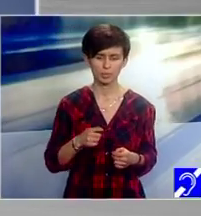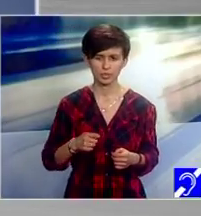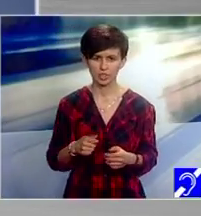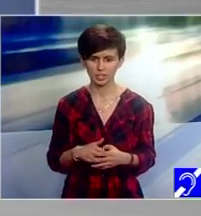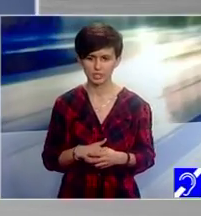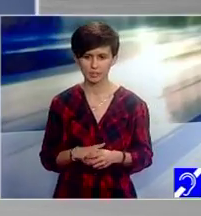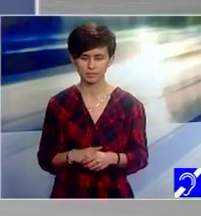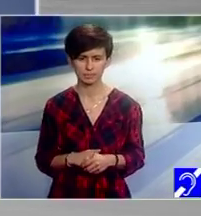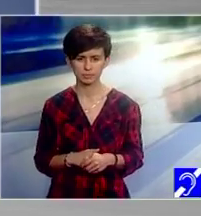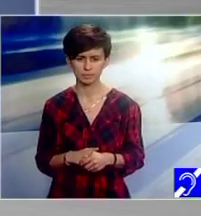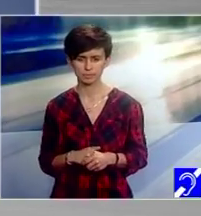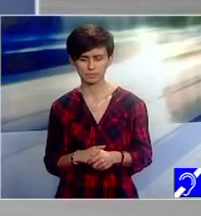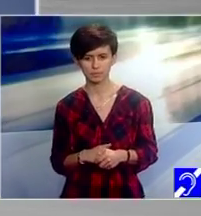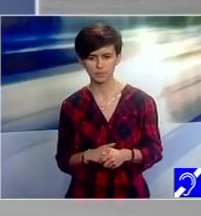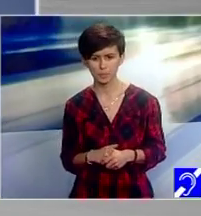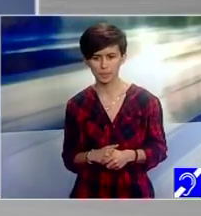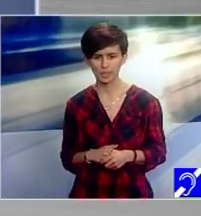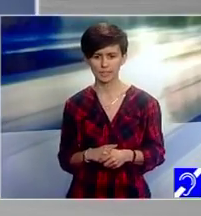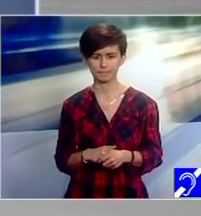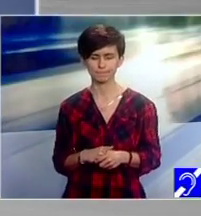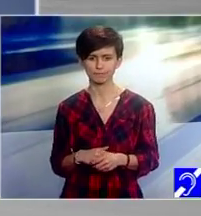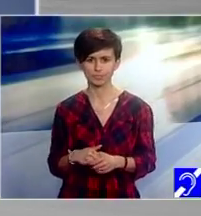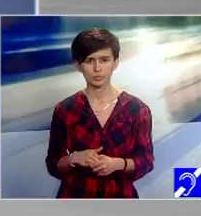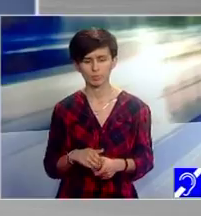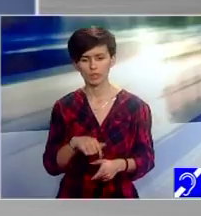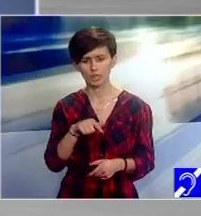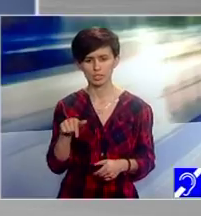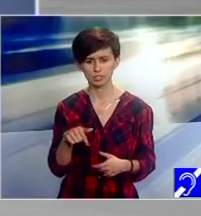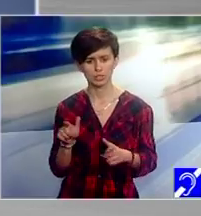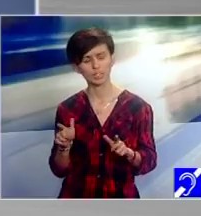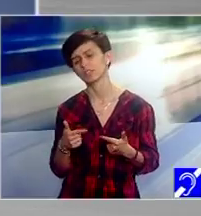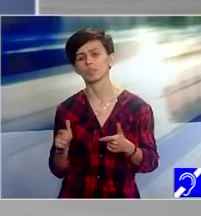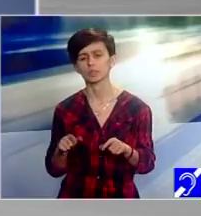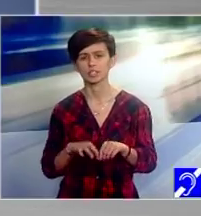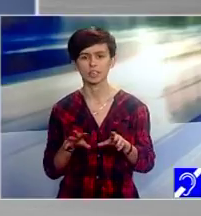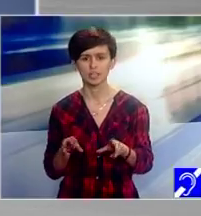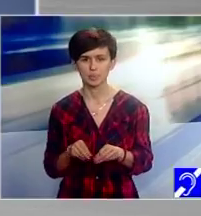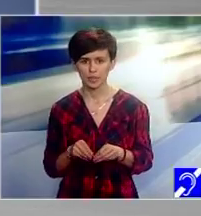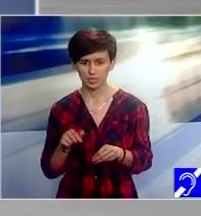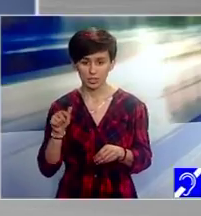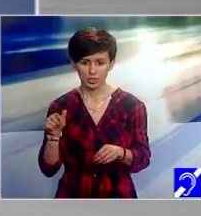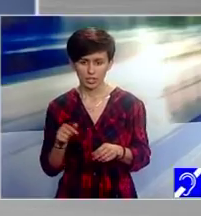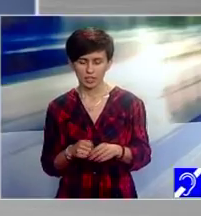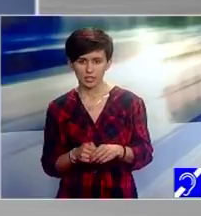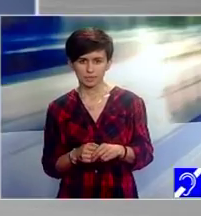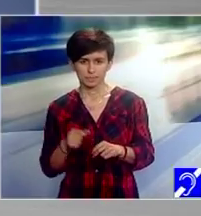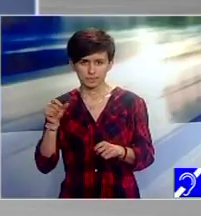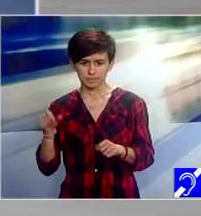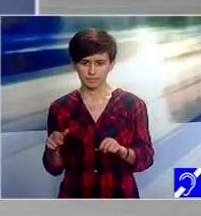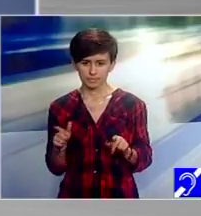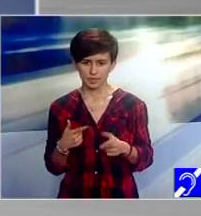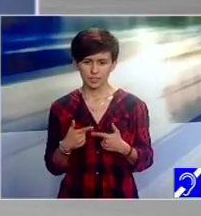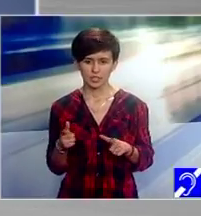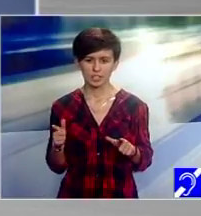și Bogdan Cristea. Cu siguranță vom cânta împreună cu ei. Și de asemenea solistul vocal